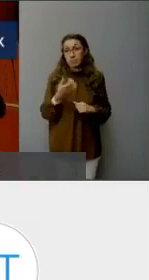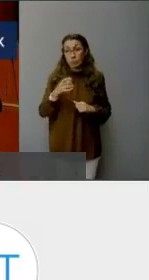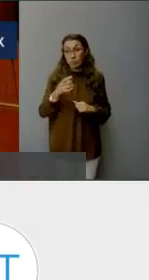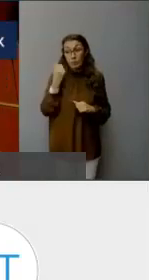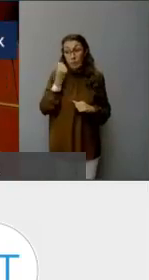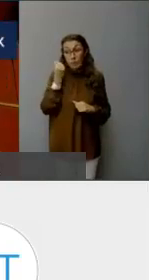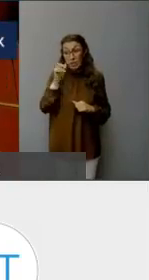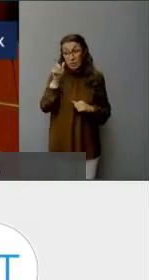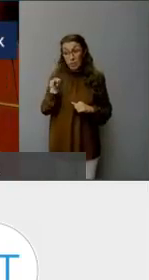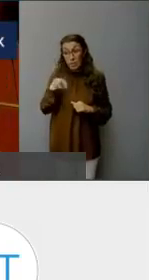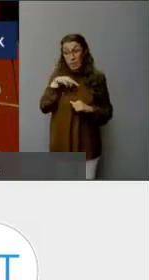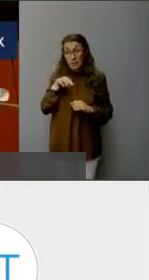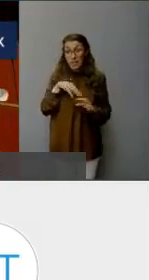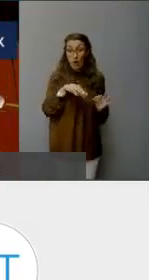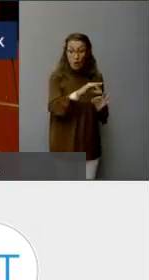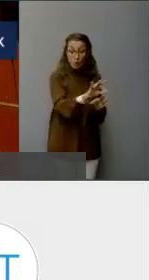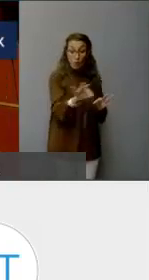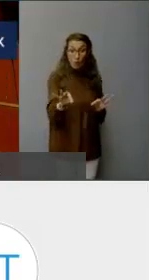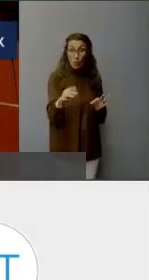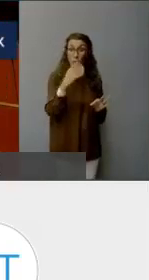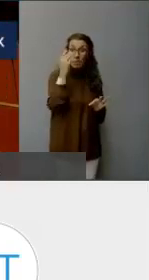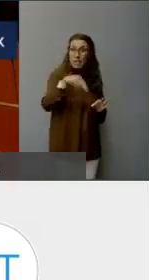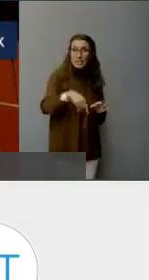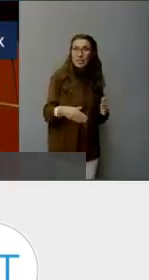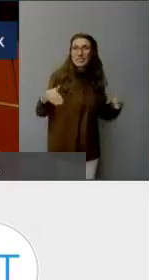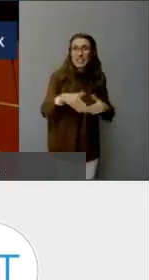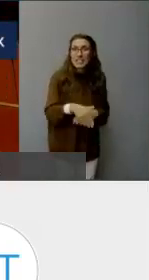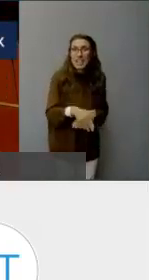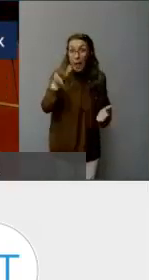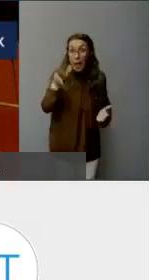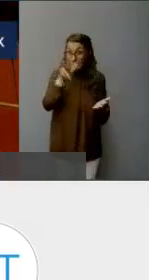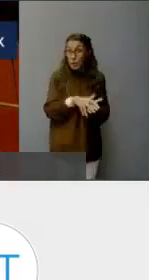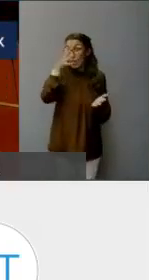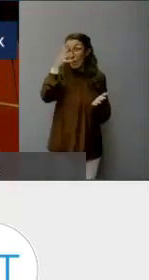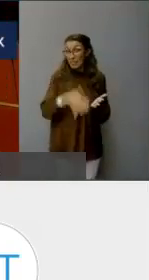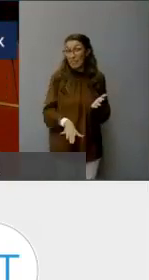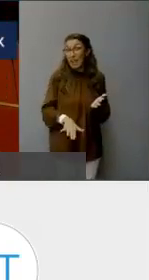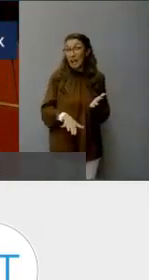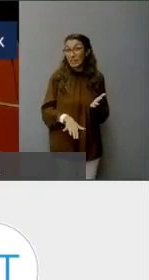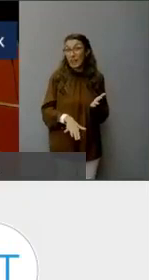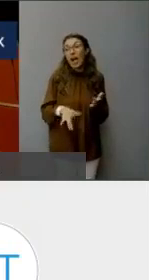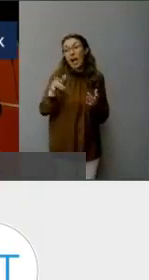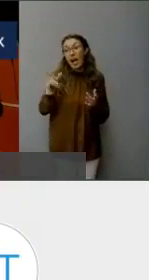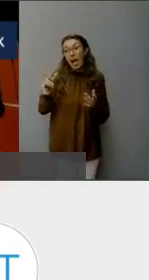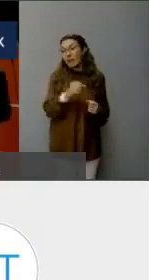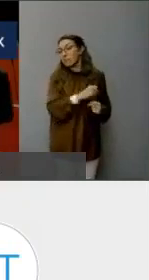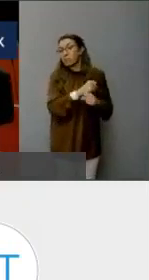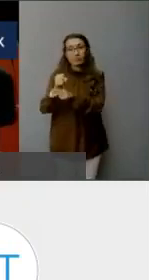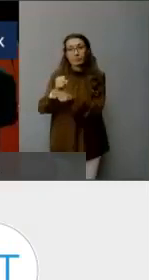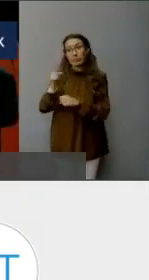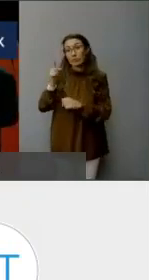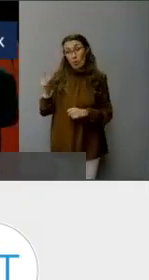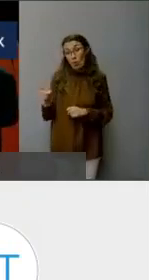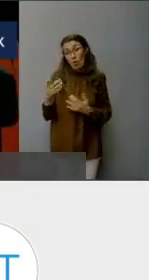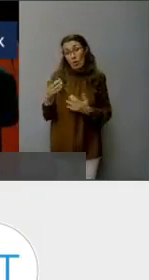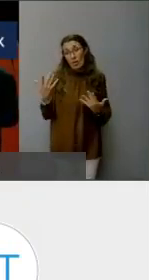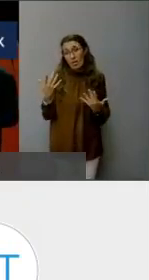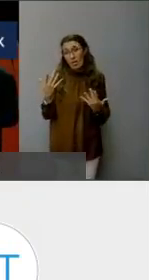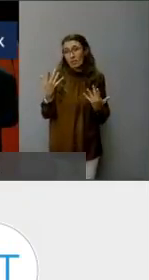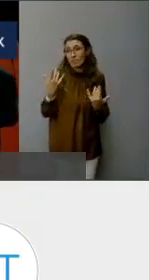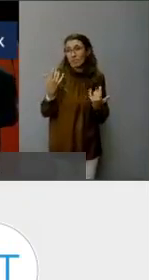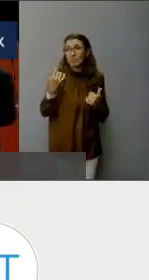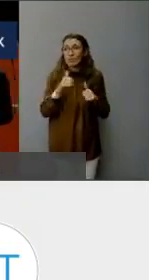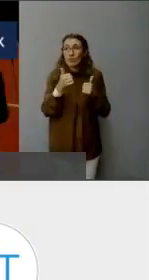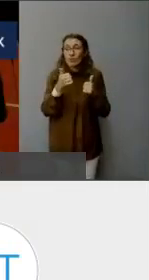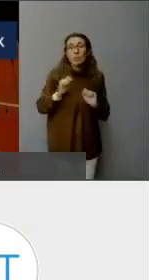che avrà probabilmente da stasera quando sarà approvata la variante avrà il coltello dalla parte del manico ammesso che qualcuno lo voglia